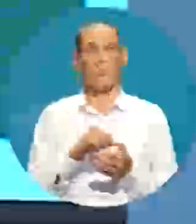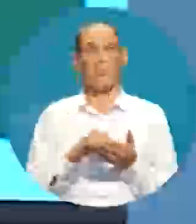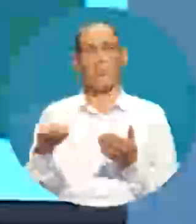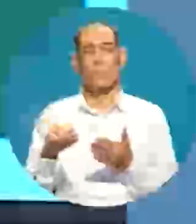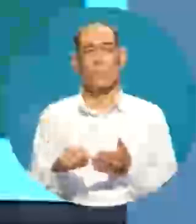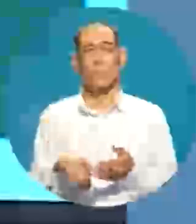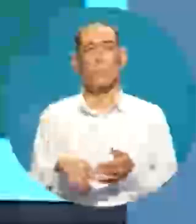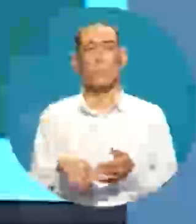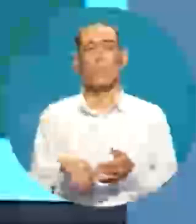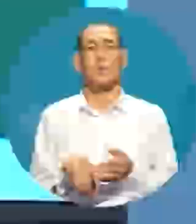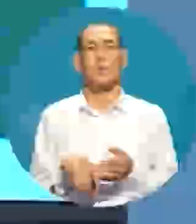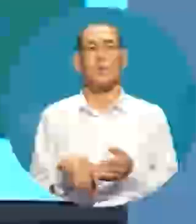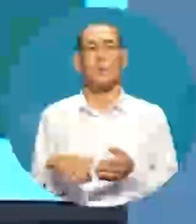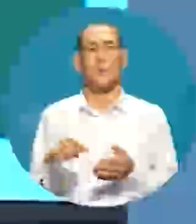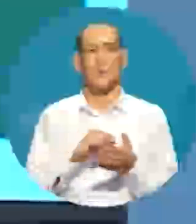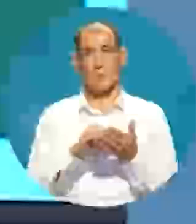tek arğı sızıqlar.